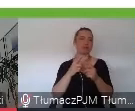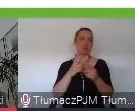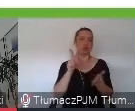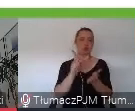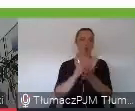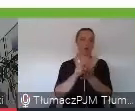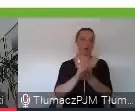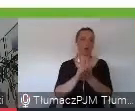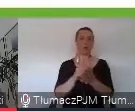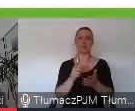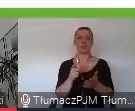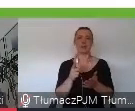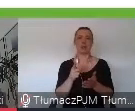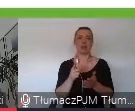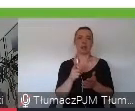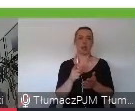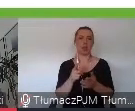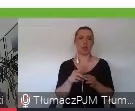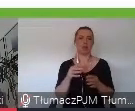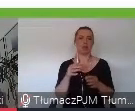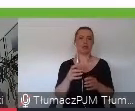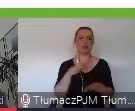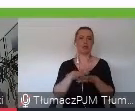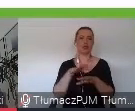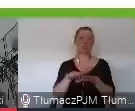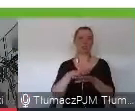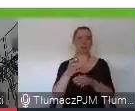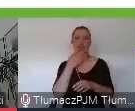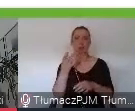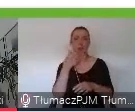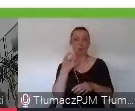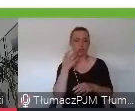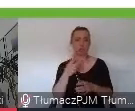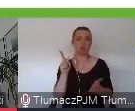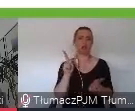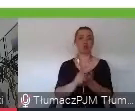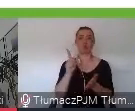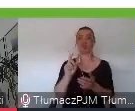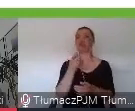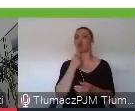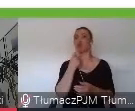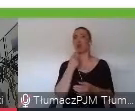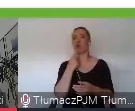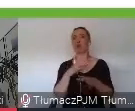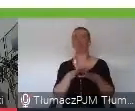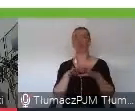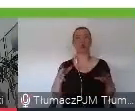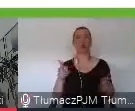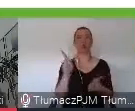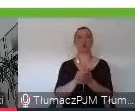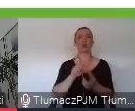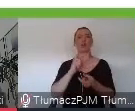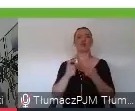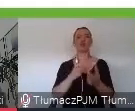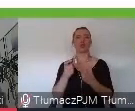ciepłowniczych globalność oznacza efektywne systemy ciepłownicze powszechnie. Tak, żeby każdy system ciepłowniczy, każdy majątek ciepłowniczy w każdym gminie, w